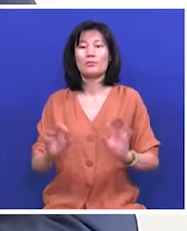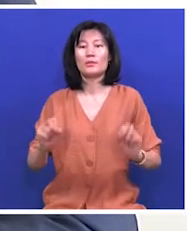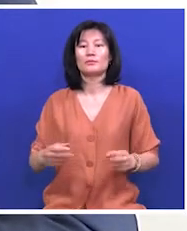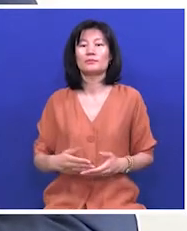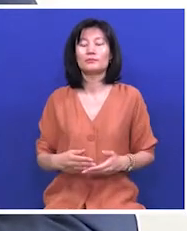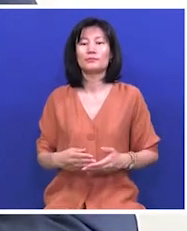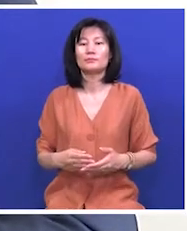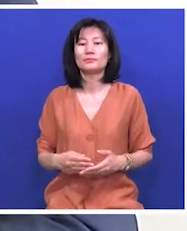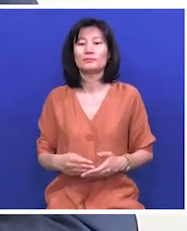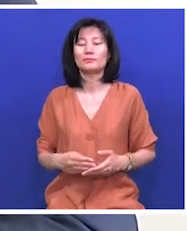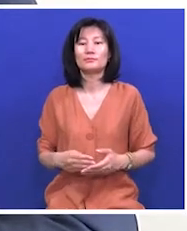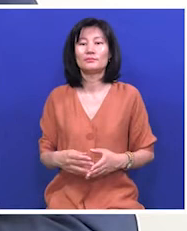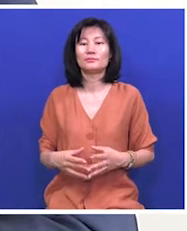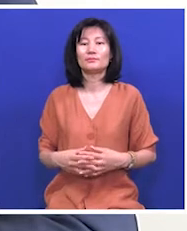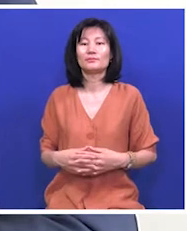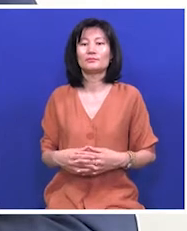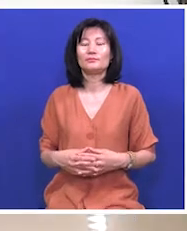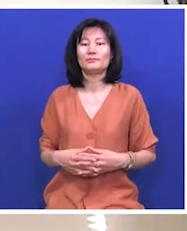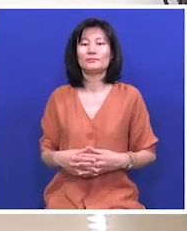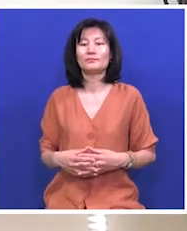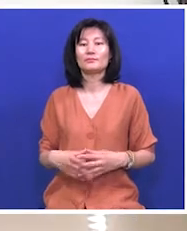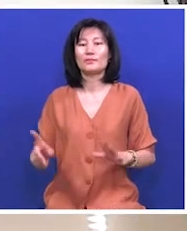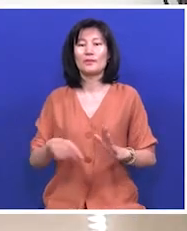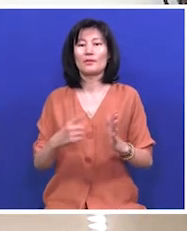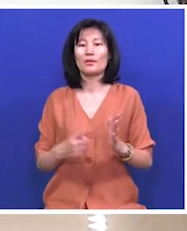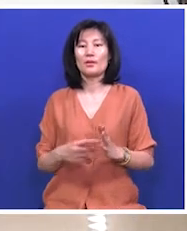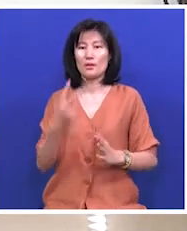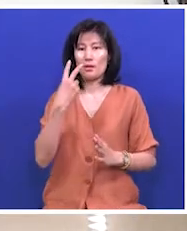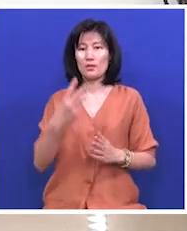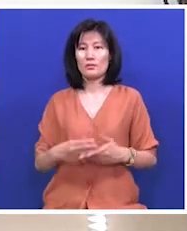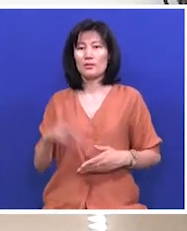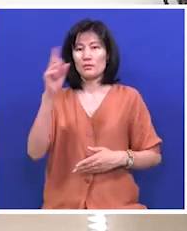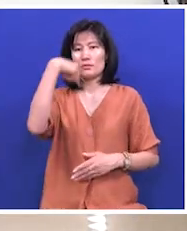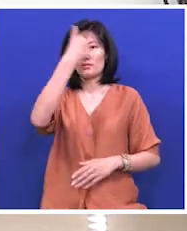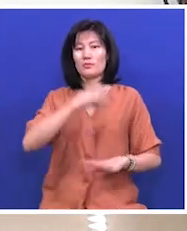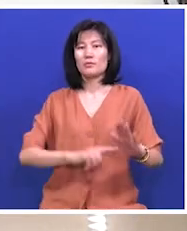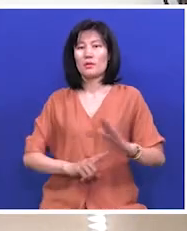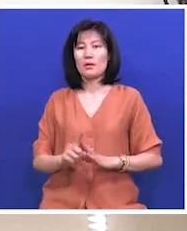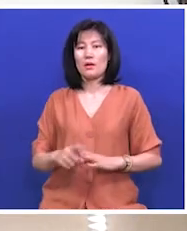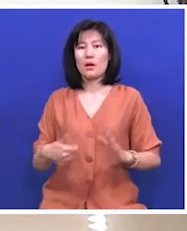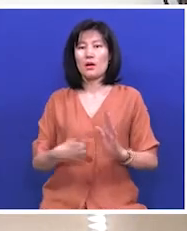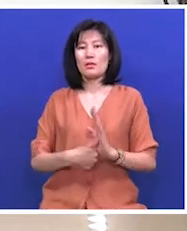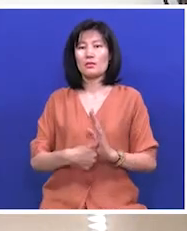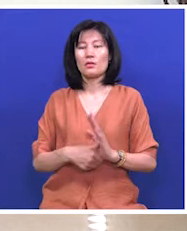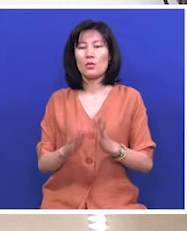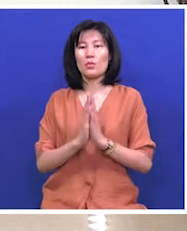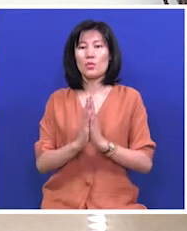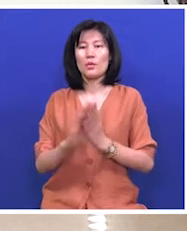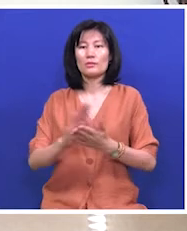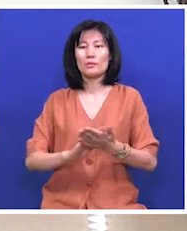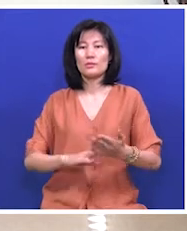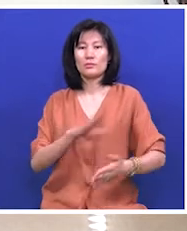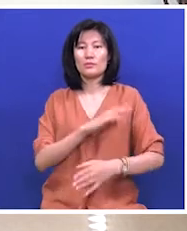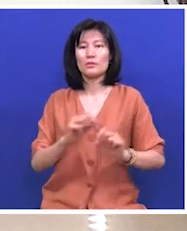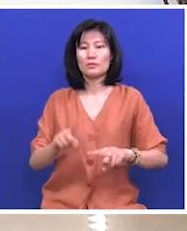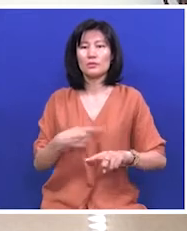беріледі. Сосын біз оның ұсыныстарын қарастырамыз. Жыл басынан бері бізге 6 өтініш